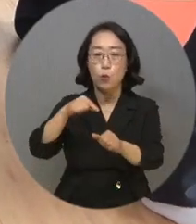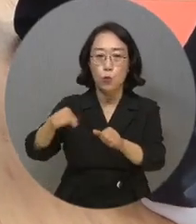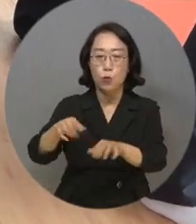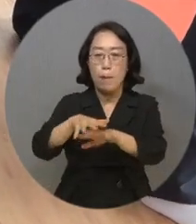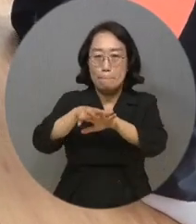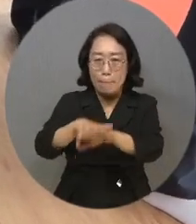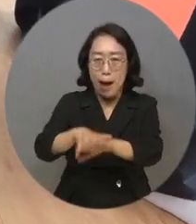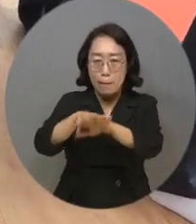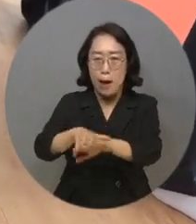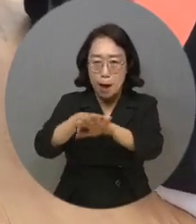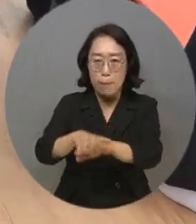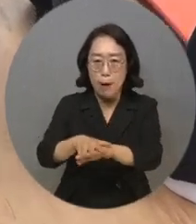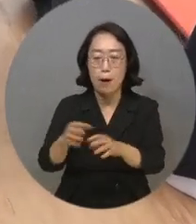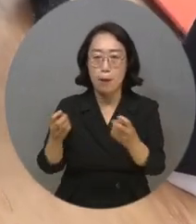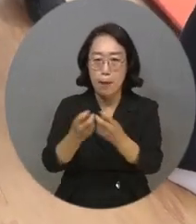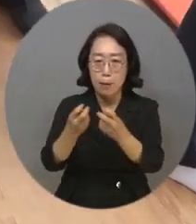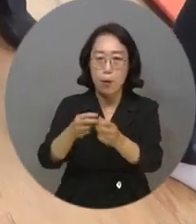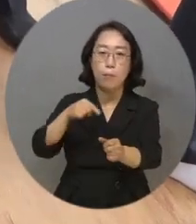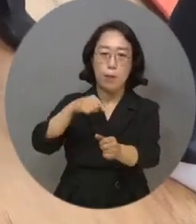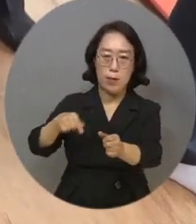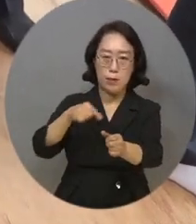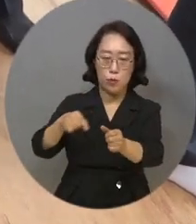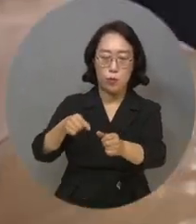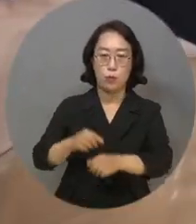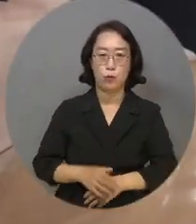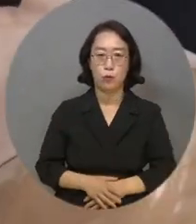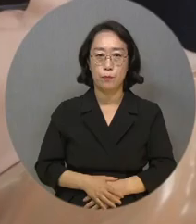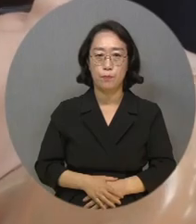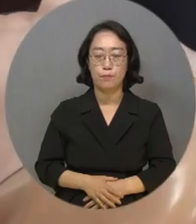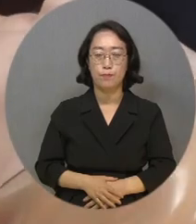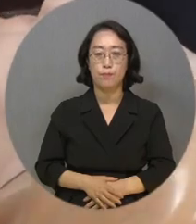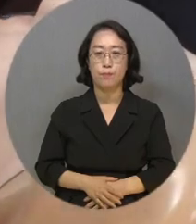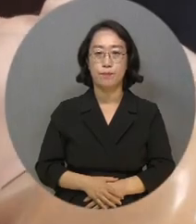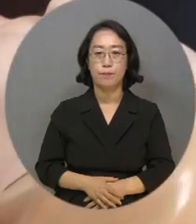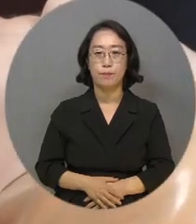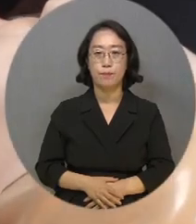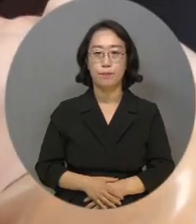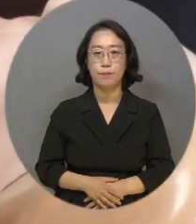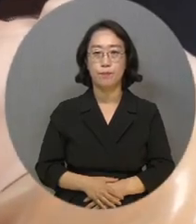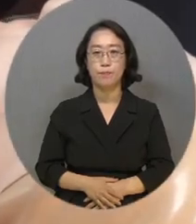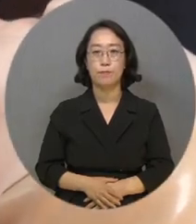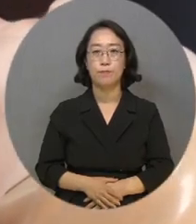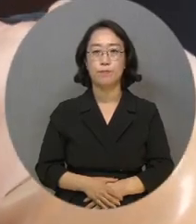고령층 응급상황 대처 향상에 기여했습니다. 복지TV 뉴스 황현재입니다.